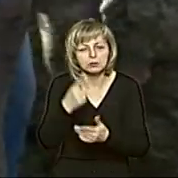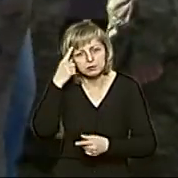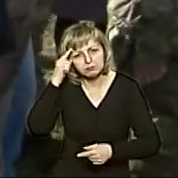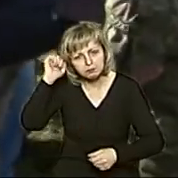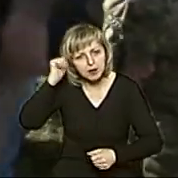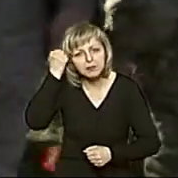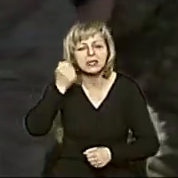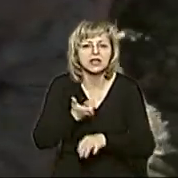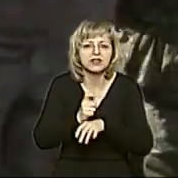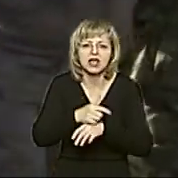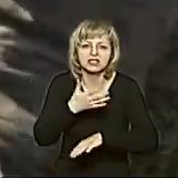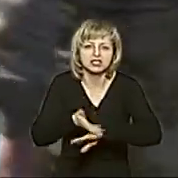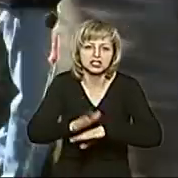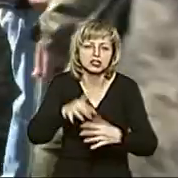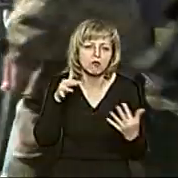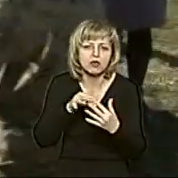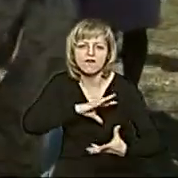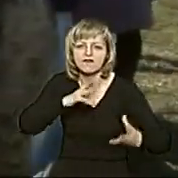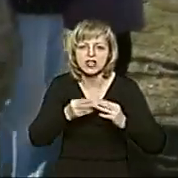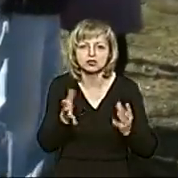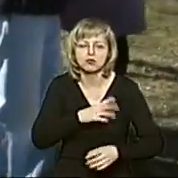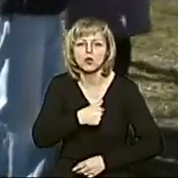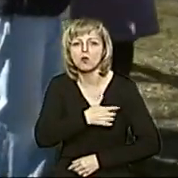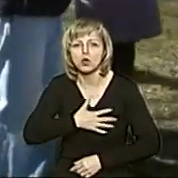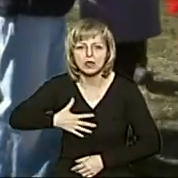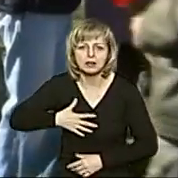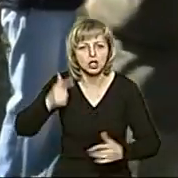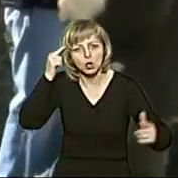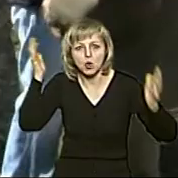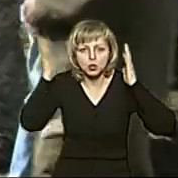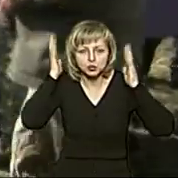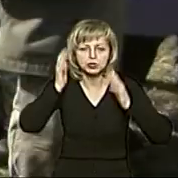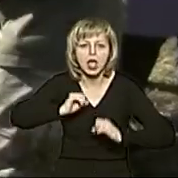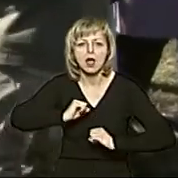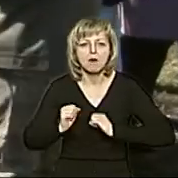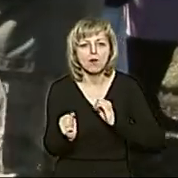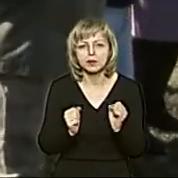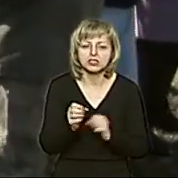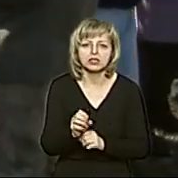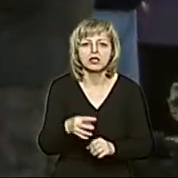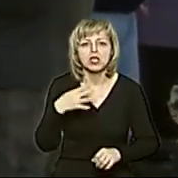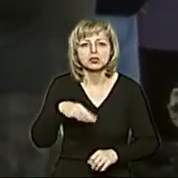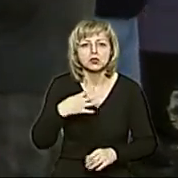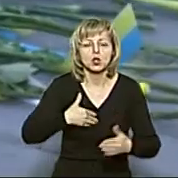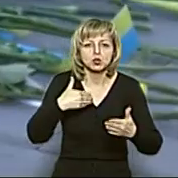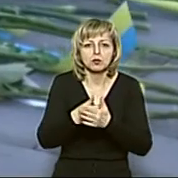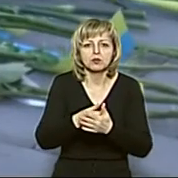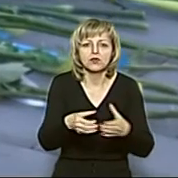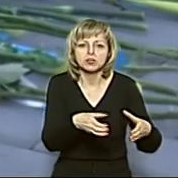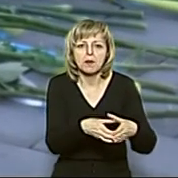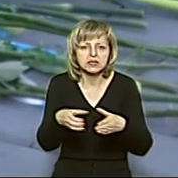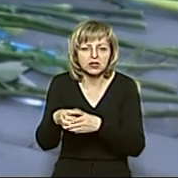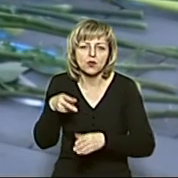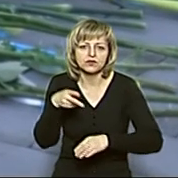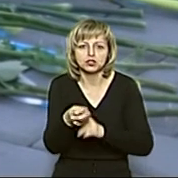пам'ятає найгарячіші бої, наслідком яких стали поранення і контузії побратимів. 40 добровольчих батальйонів